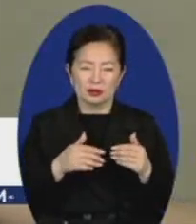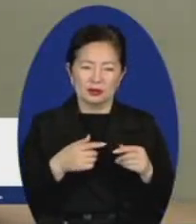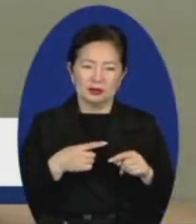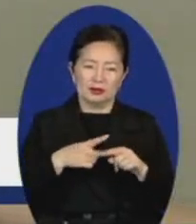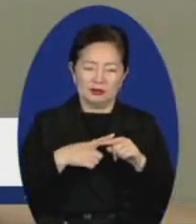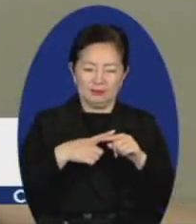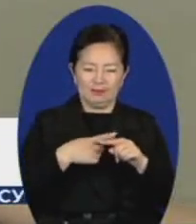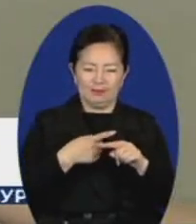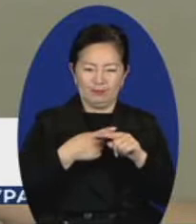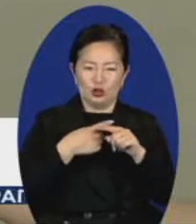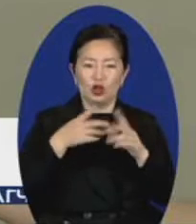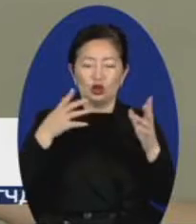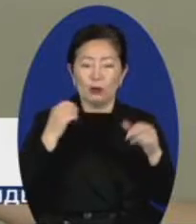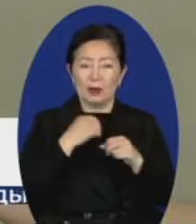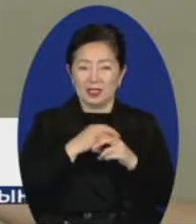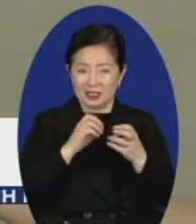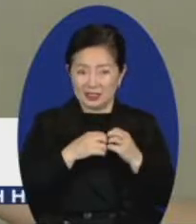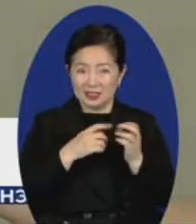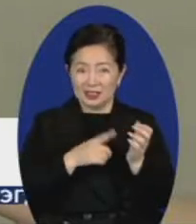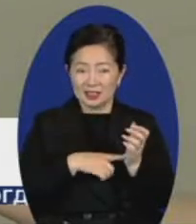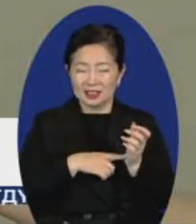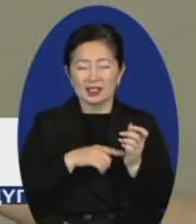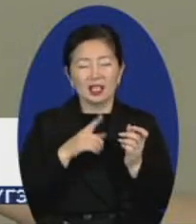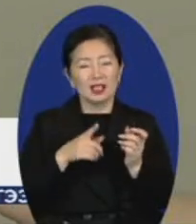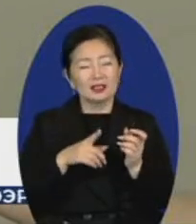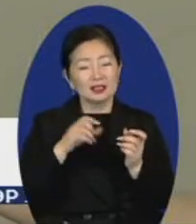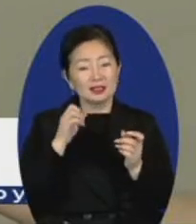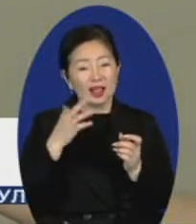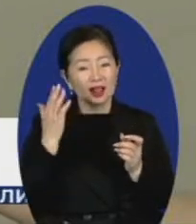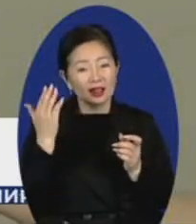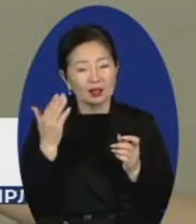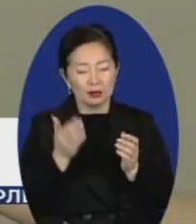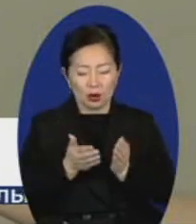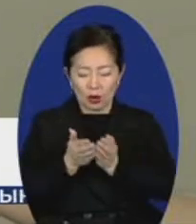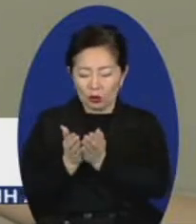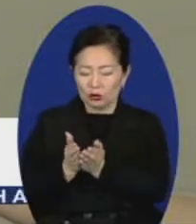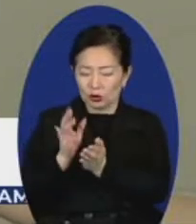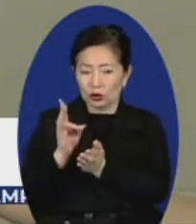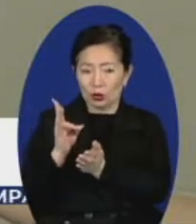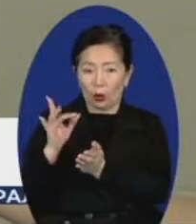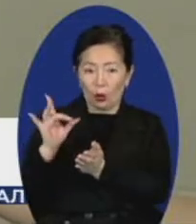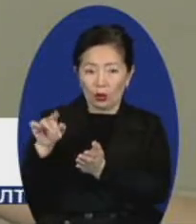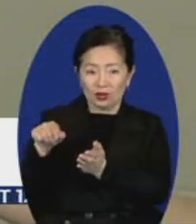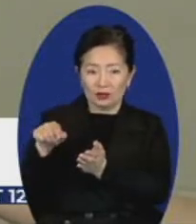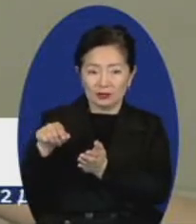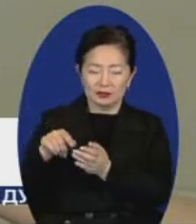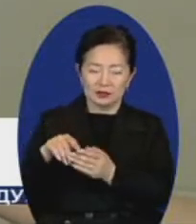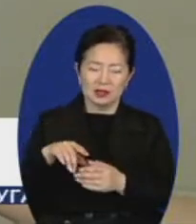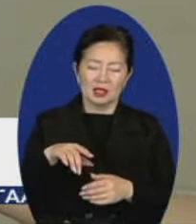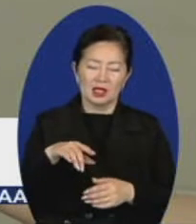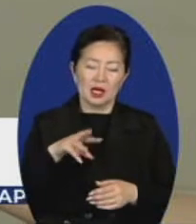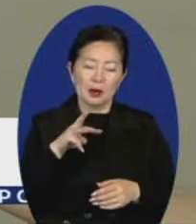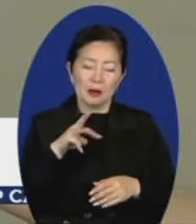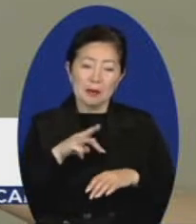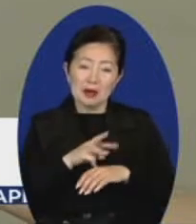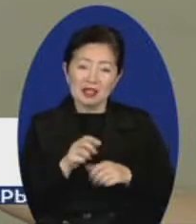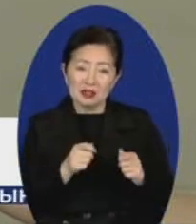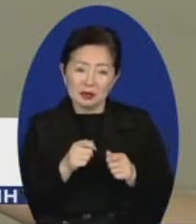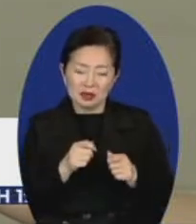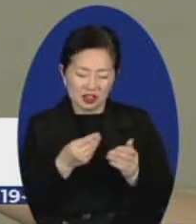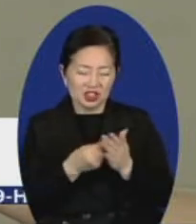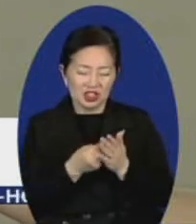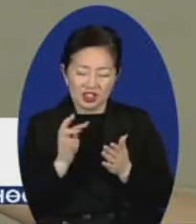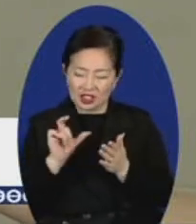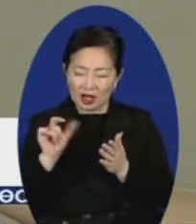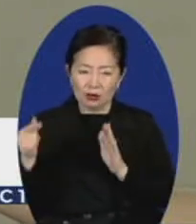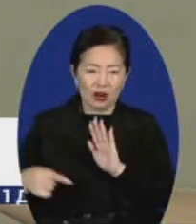гаргасан томоохон ажлуудыг хийх шаардлагатай болно. А үүний нэг нь бол миний сайн хэлдэг хөл нурыг бол менежментийн төвшөнд жишиг загвар болгоно гэдгийг бол олон